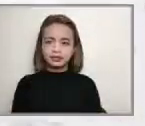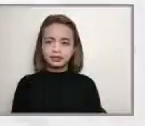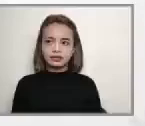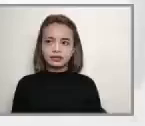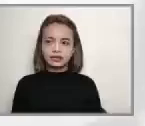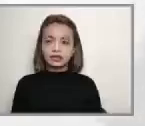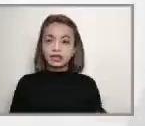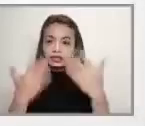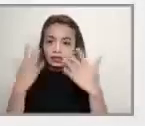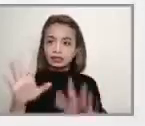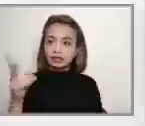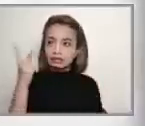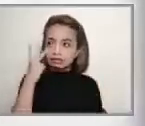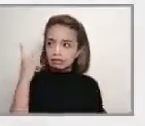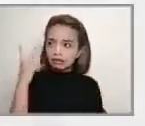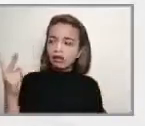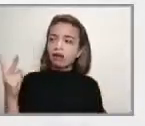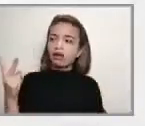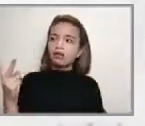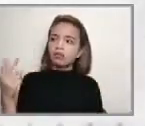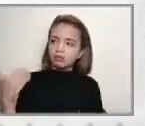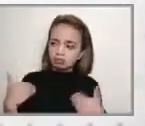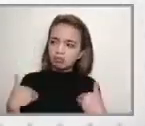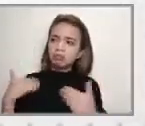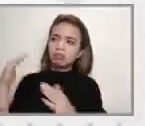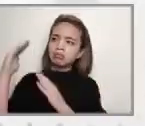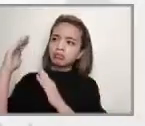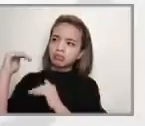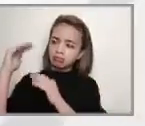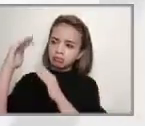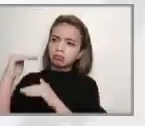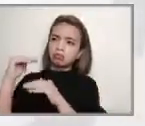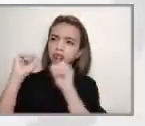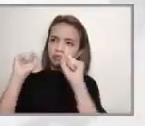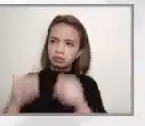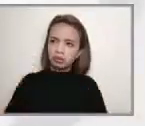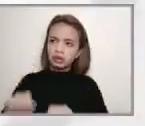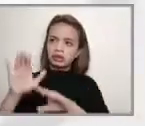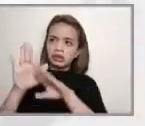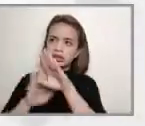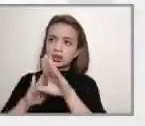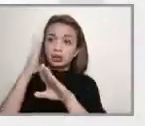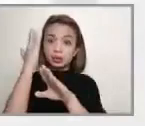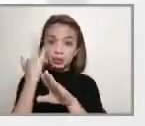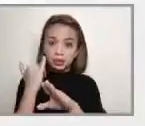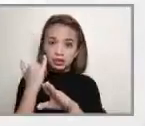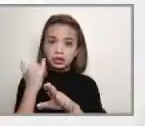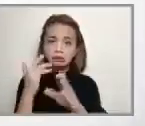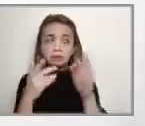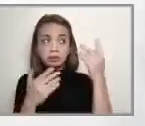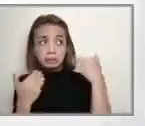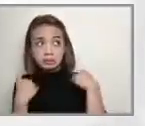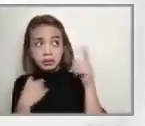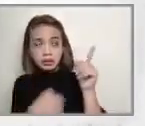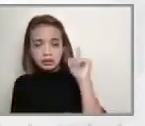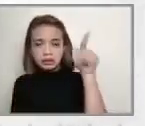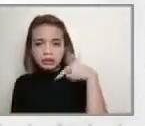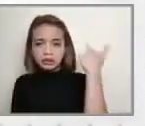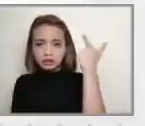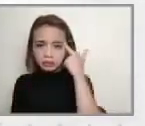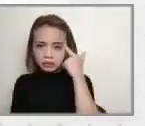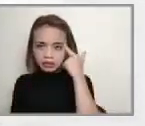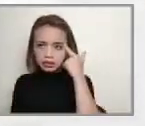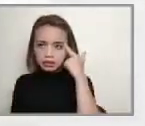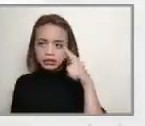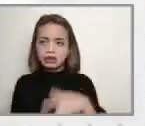Dangerous Drugs Act of 2002. Mahigit 2 milyong pisong halaga ng dried marijuana leaves ang narecover sa bypass operation ng pinagsamang